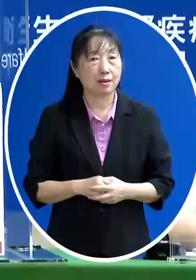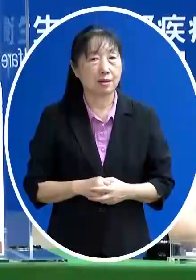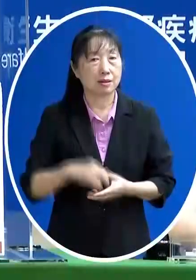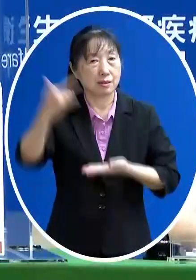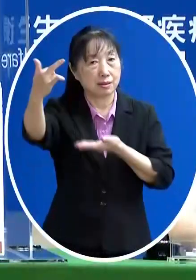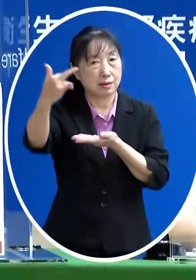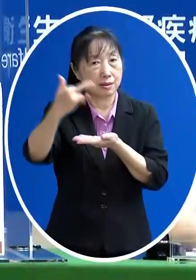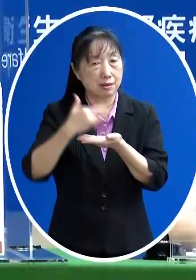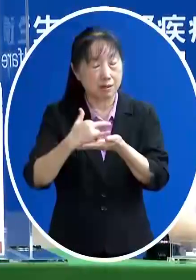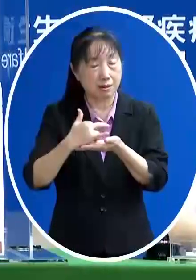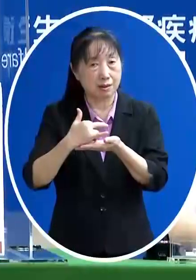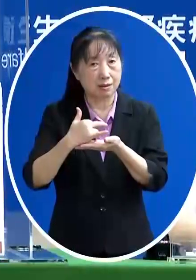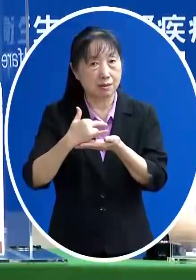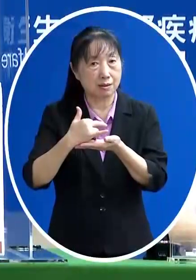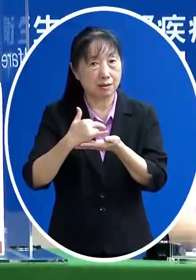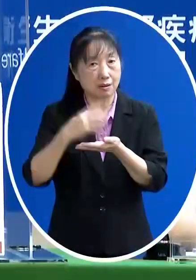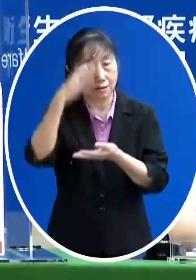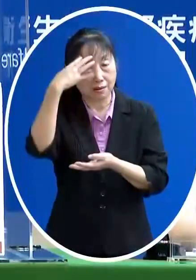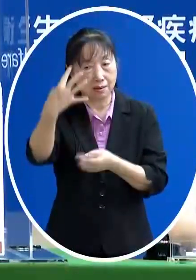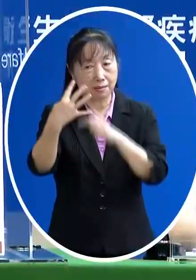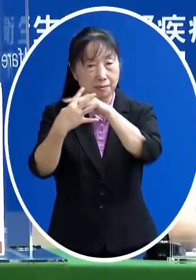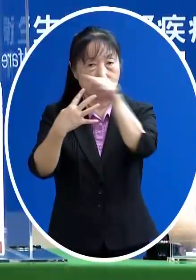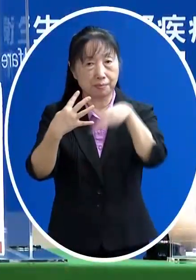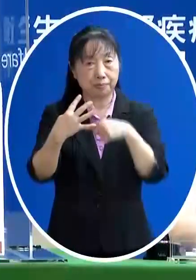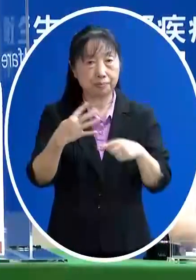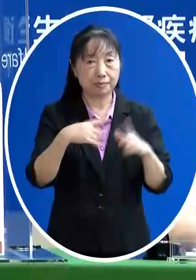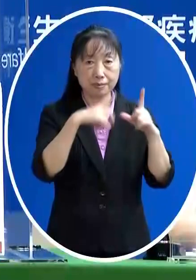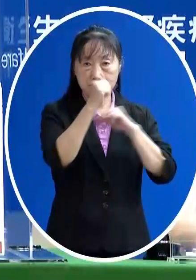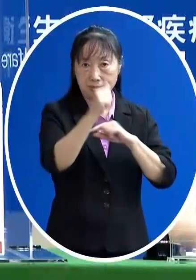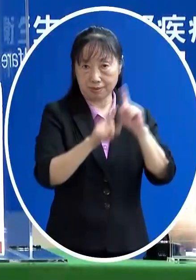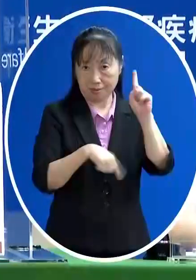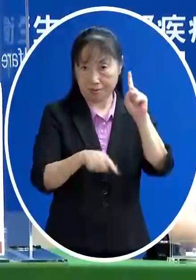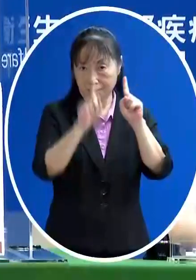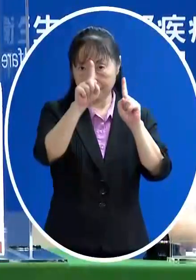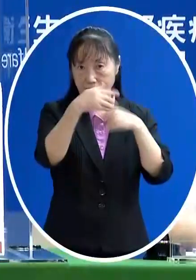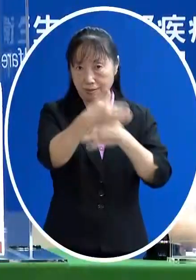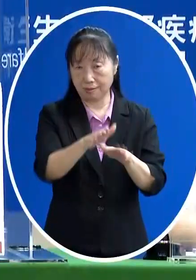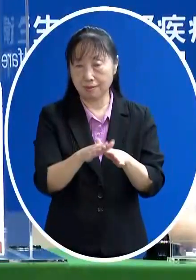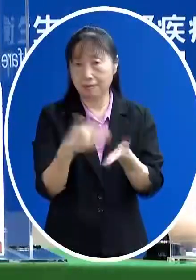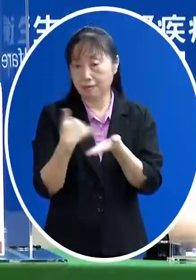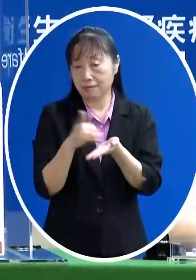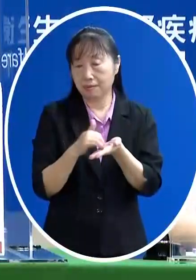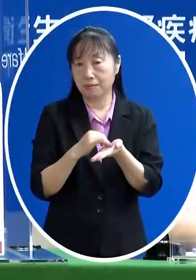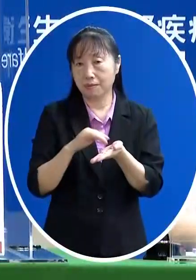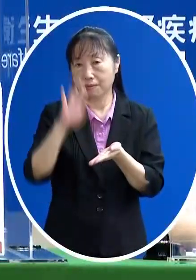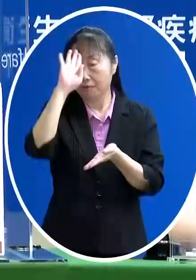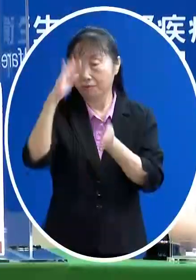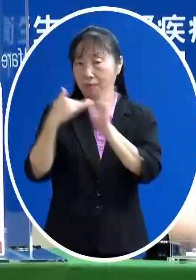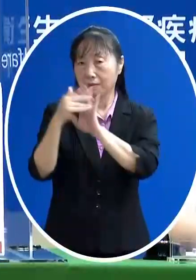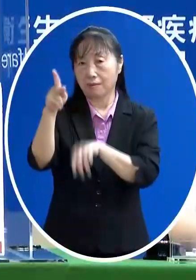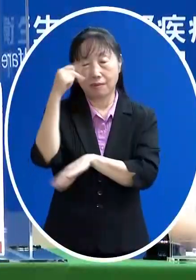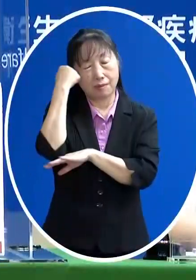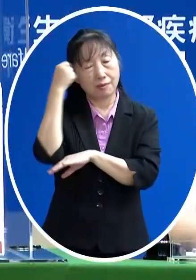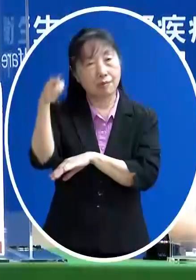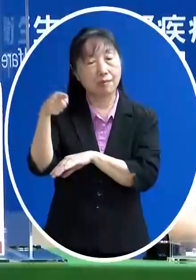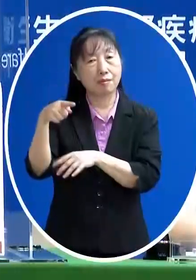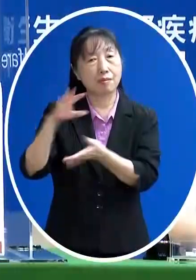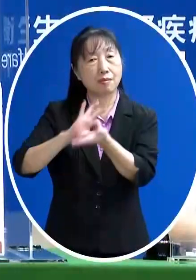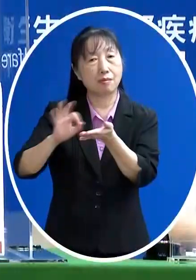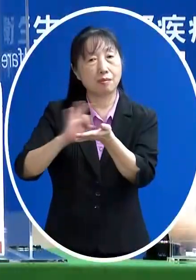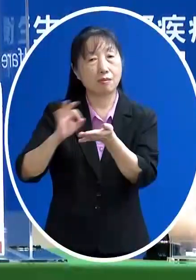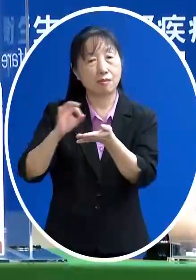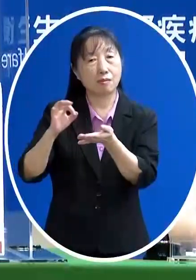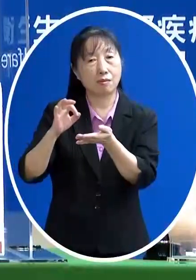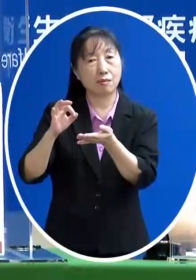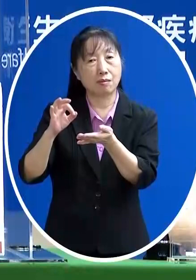入境可以后4天可以1人1室哈，预计了哈，它对于这个防疫旅馆的使用哈，那应该需